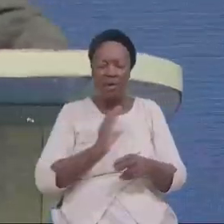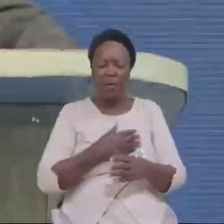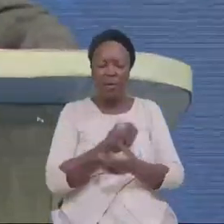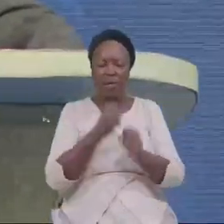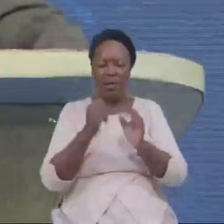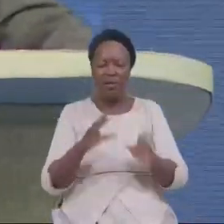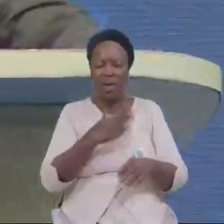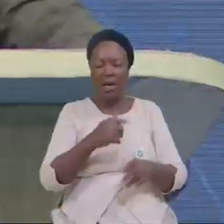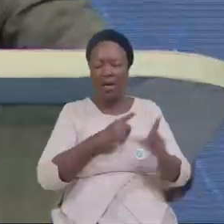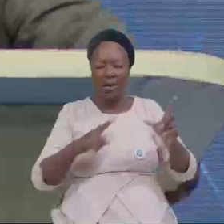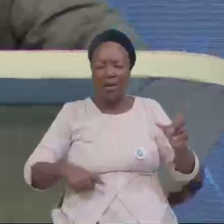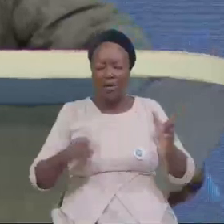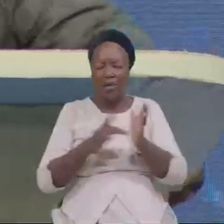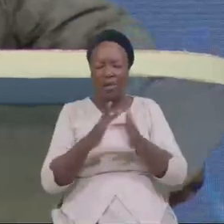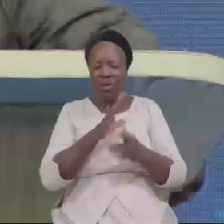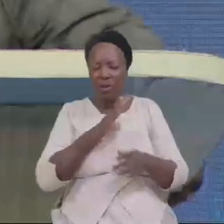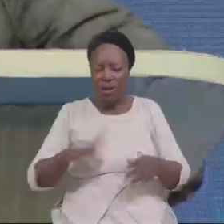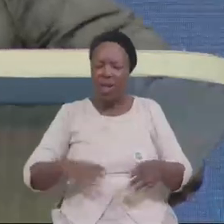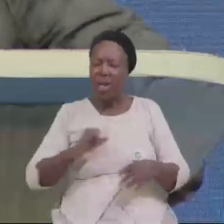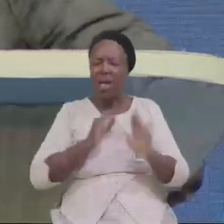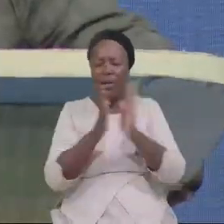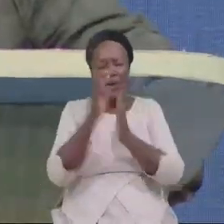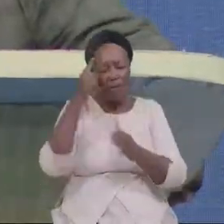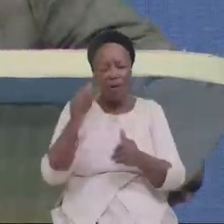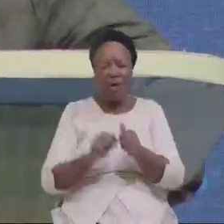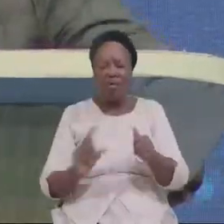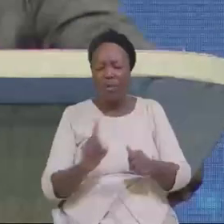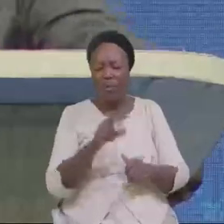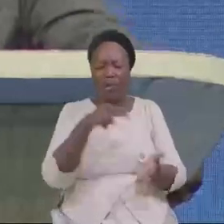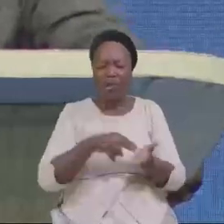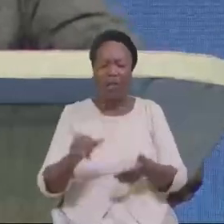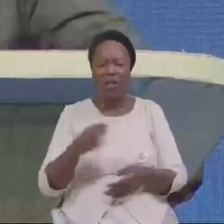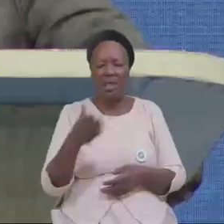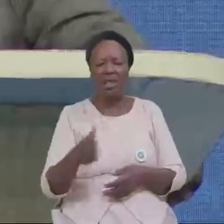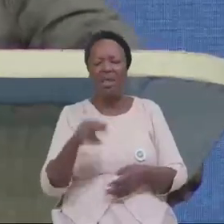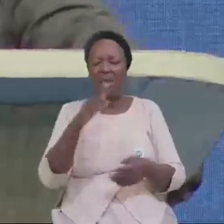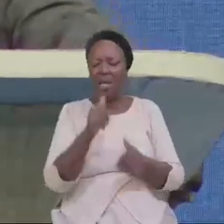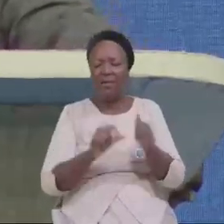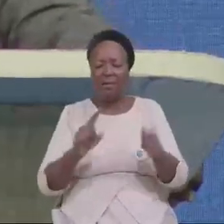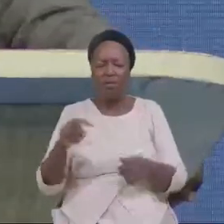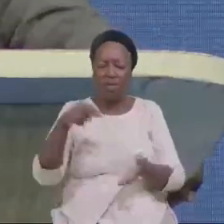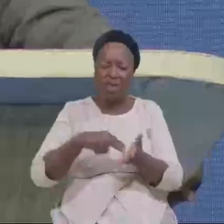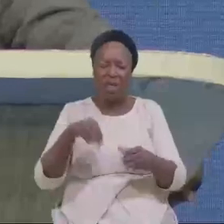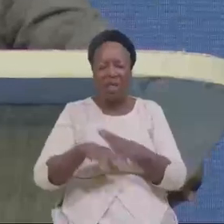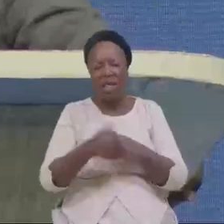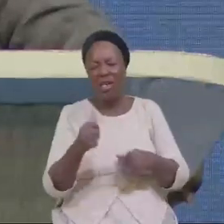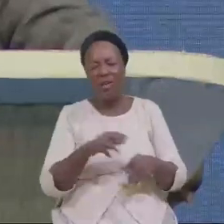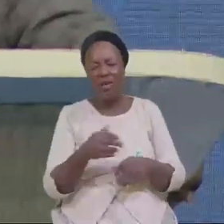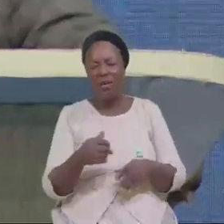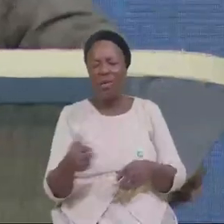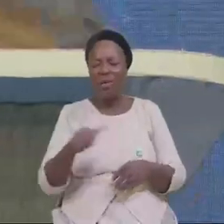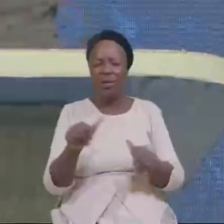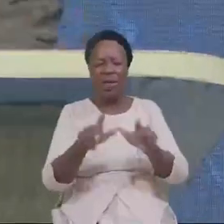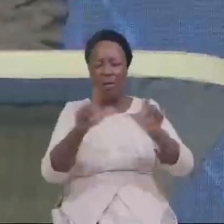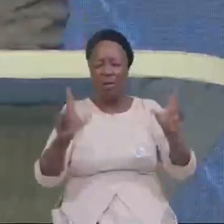Jésus-Christ. Je prie pour chacun, tous ceux qui sont debout dans une autre localité, de par